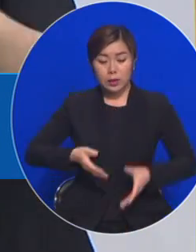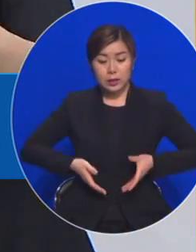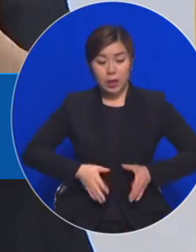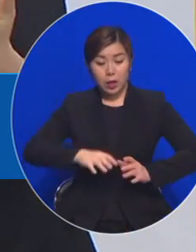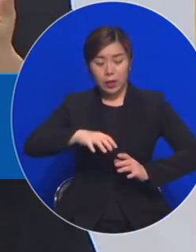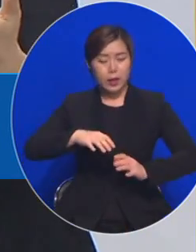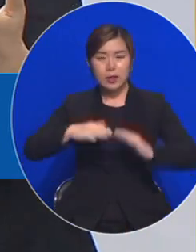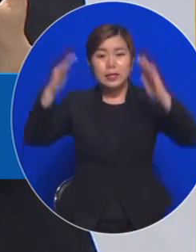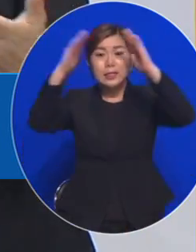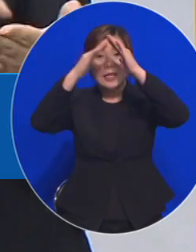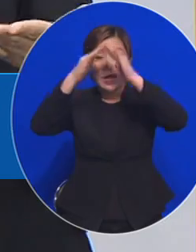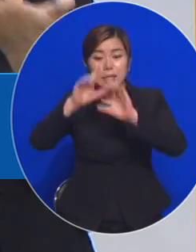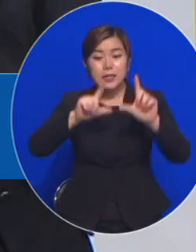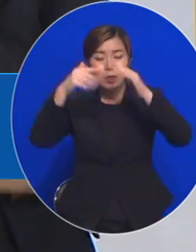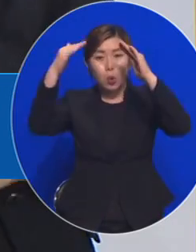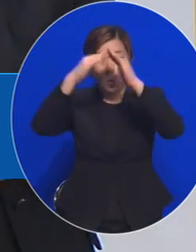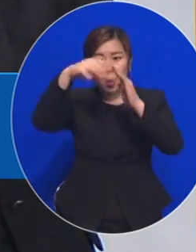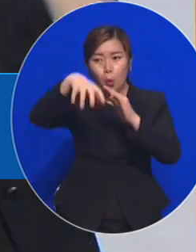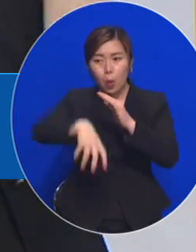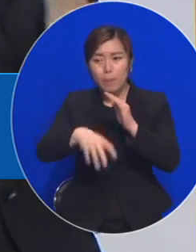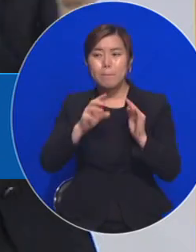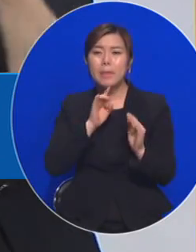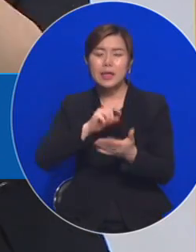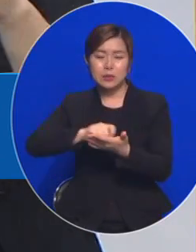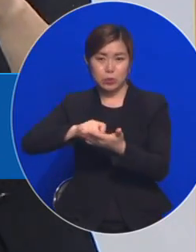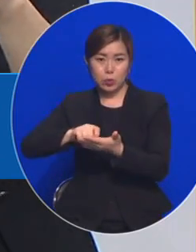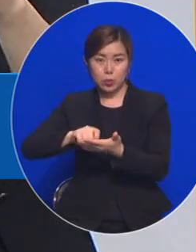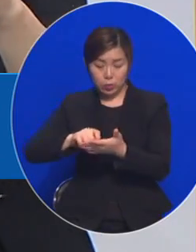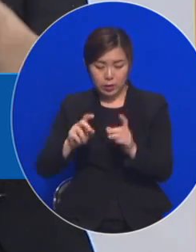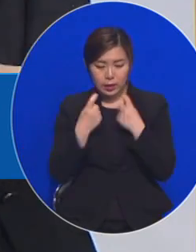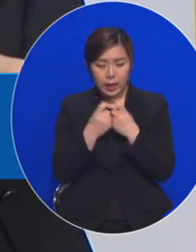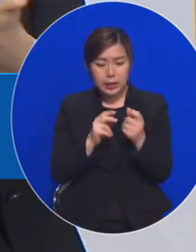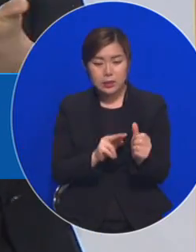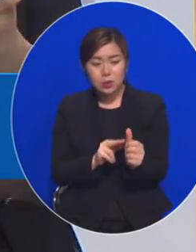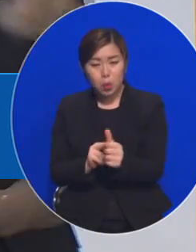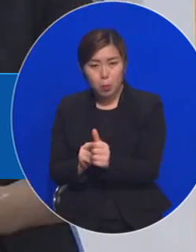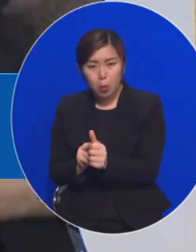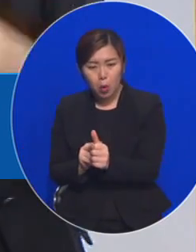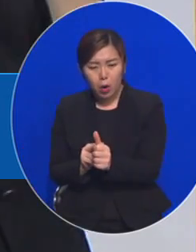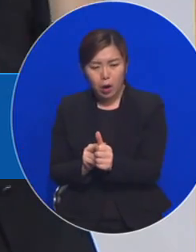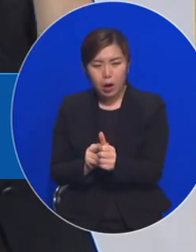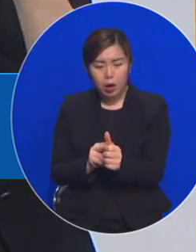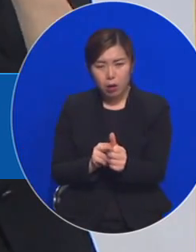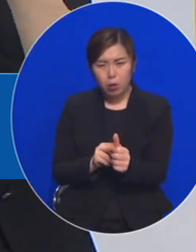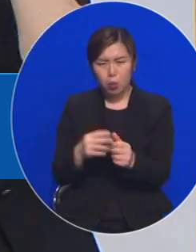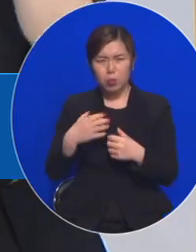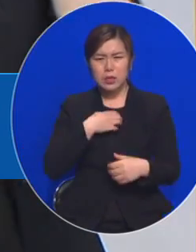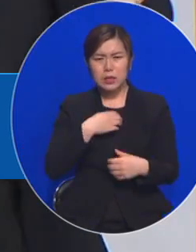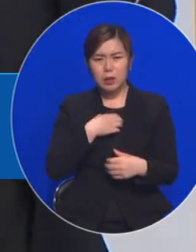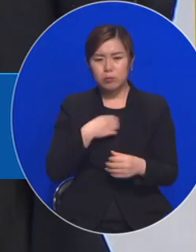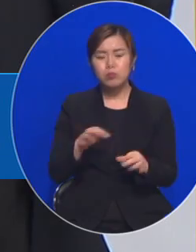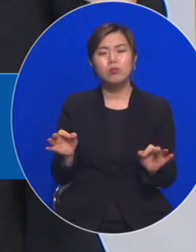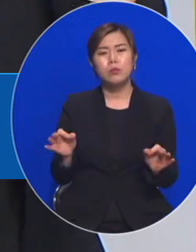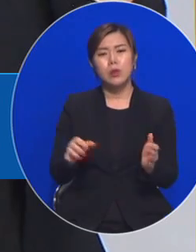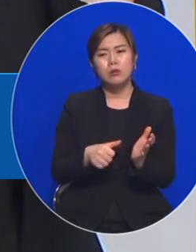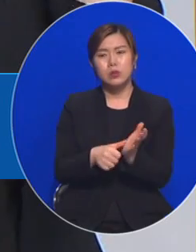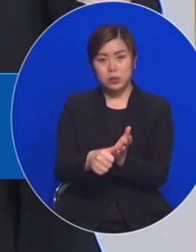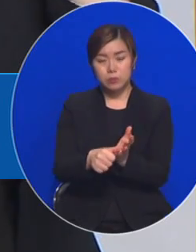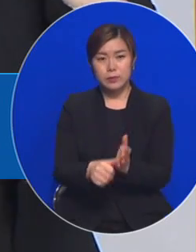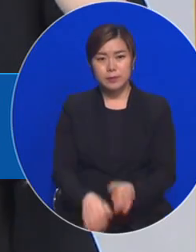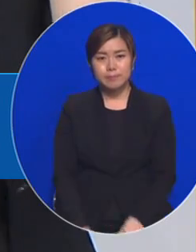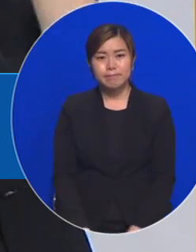하여 개인정보 수집을 최소화토록 건의하였습니다. 마스크를 착용하고